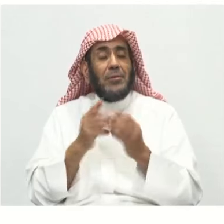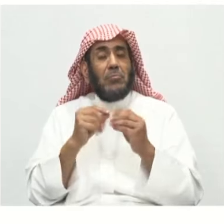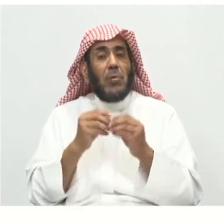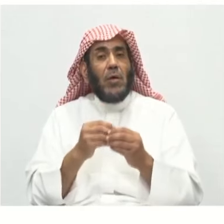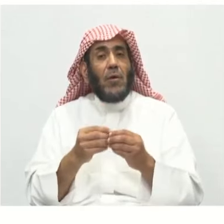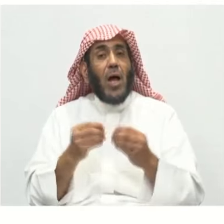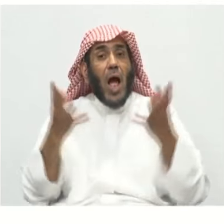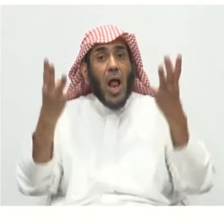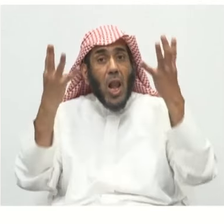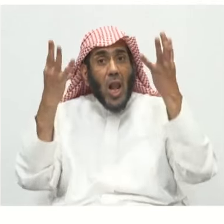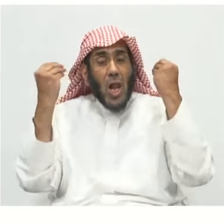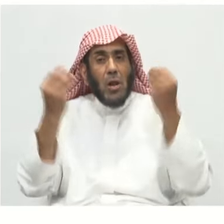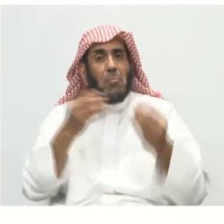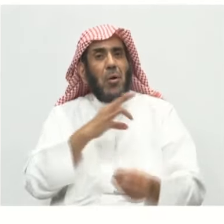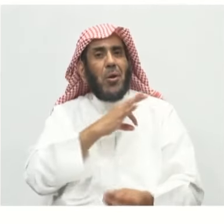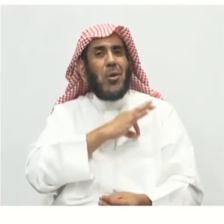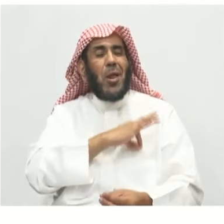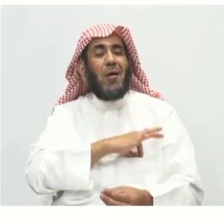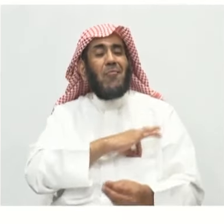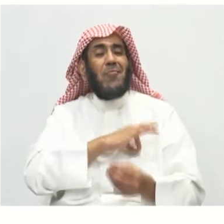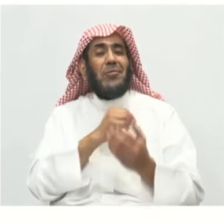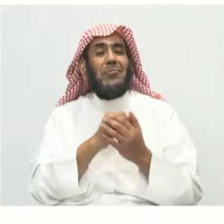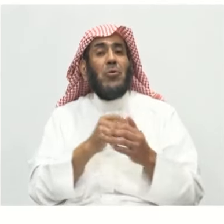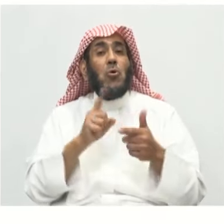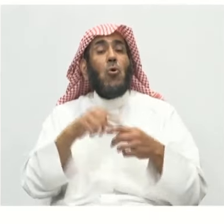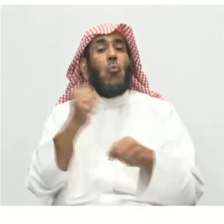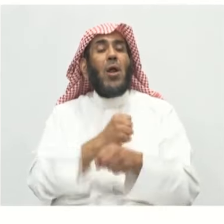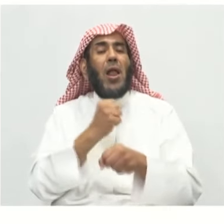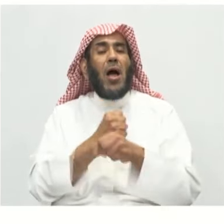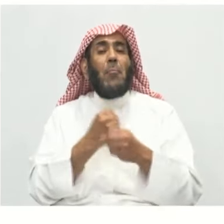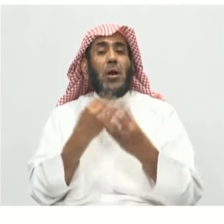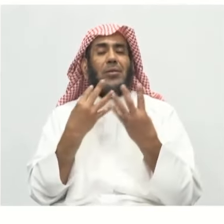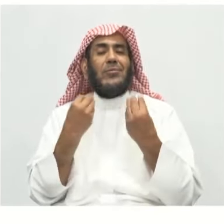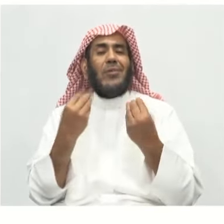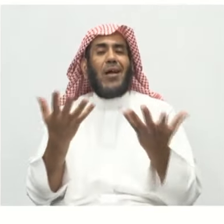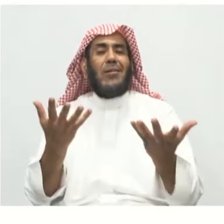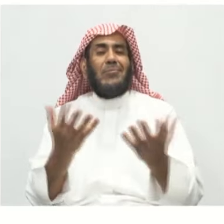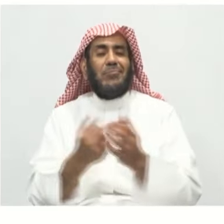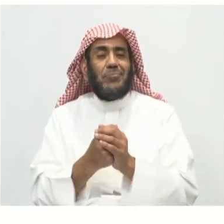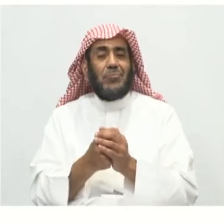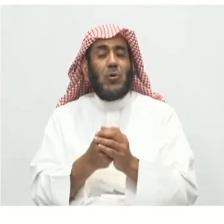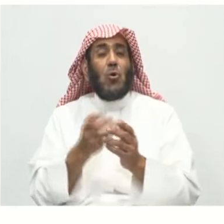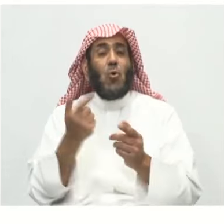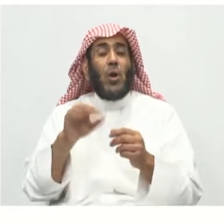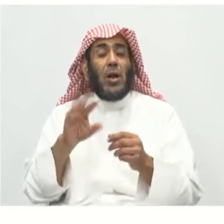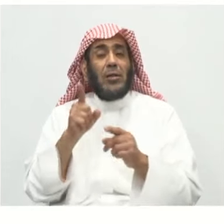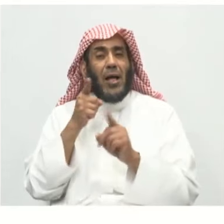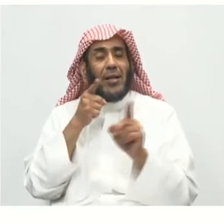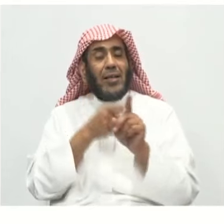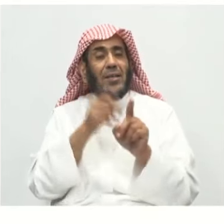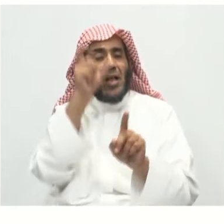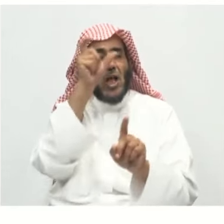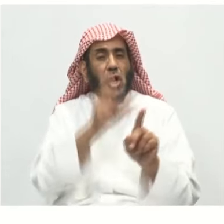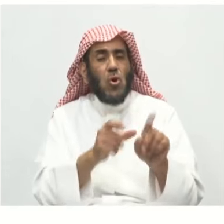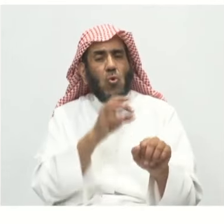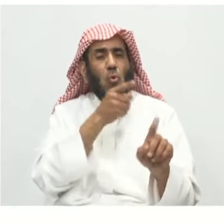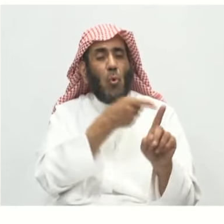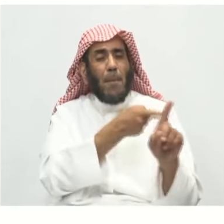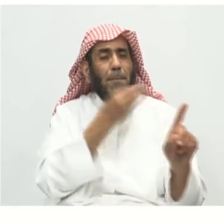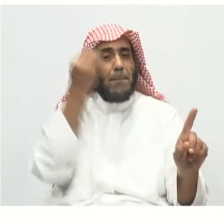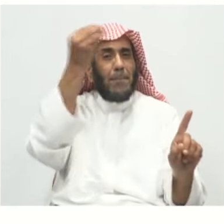العلم النافع ان الحكمه هنا هي العلم النافع والعمل الصالح ولقد اتينا لقمان الحكمه المقصود بالحكمه